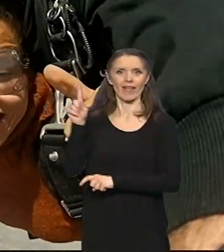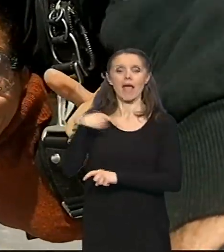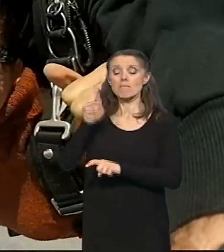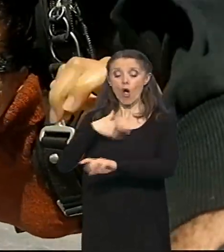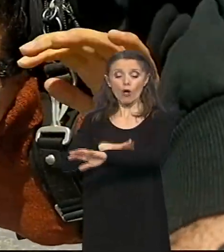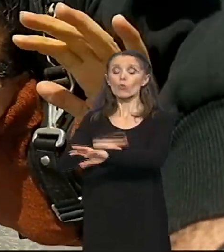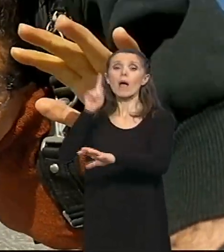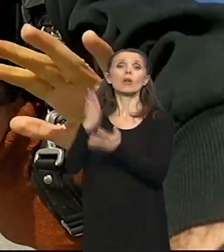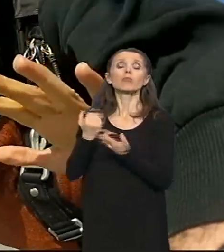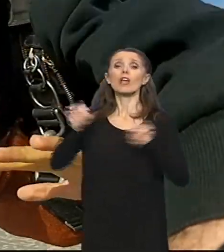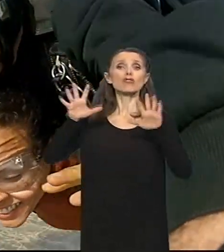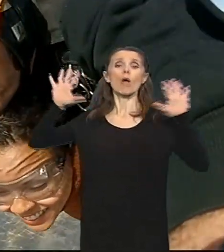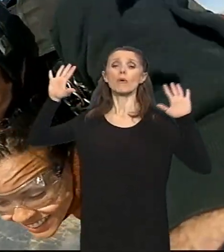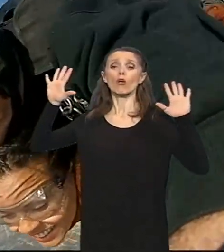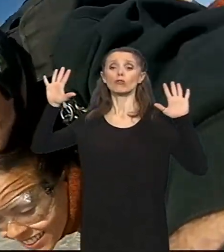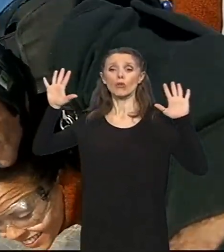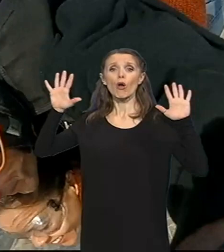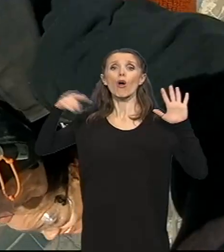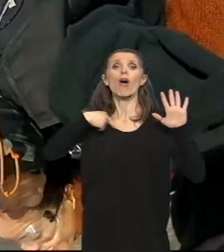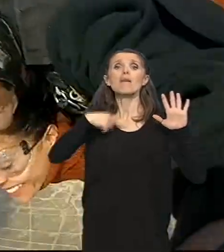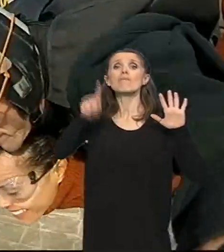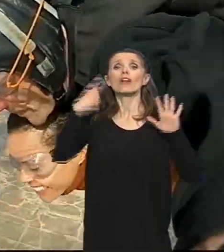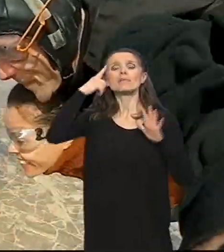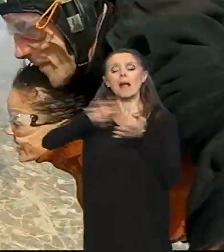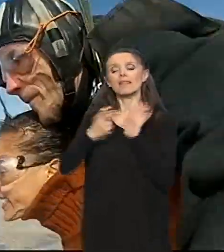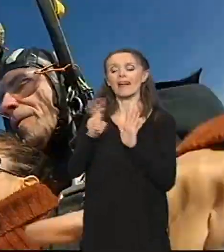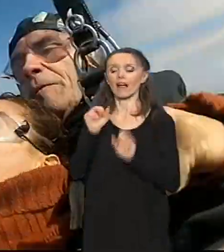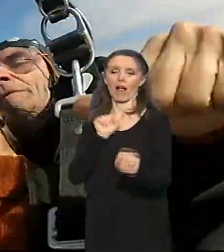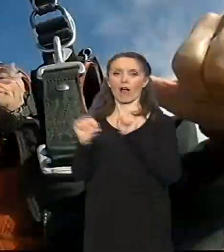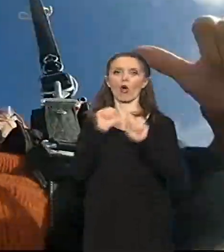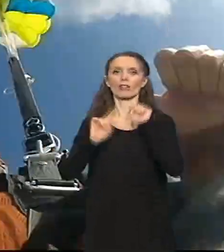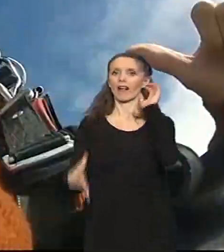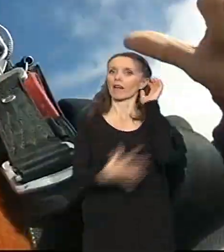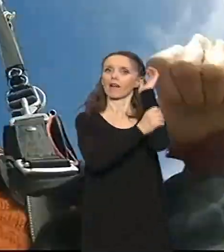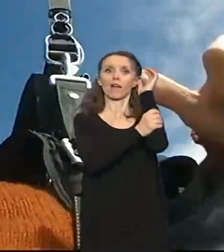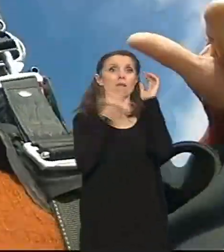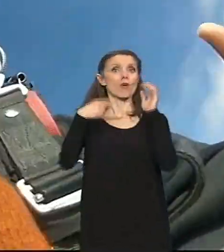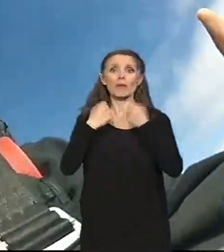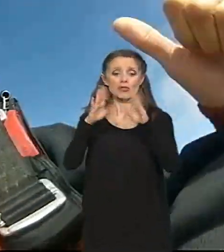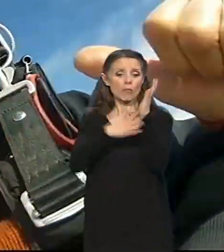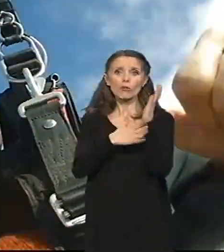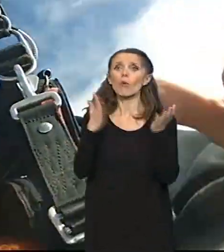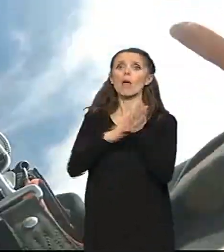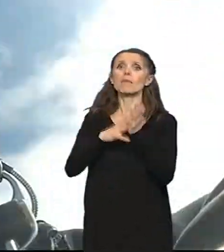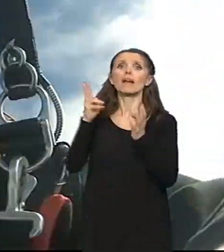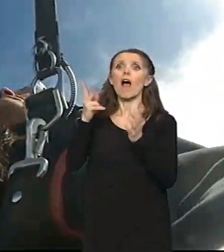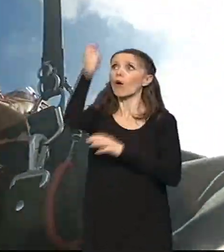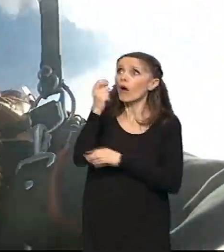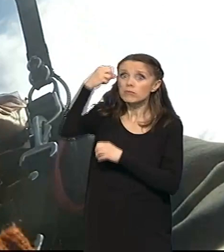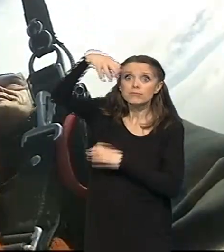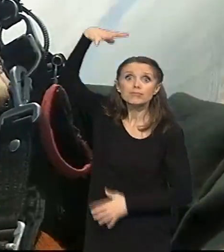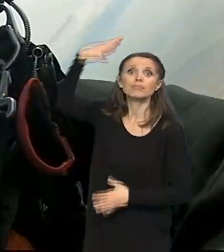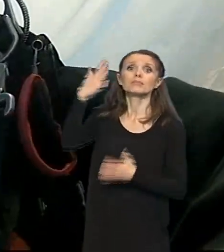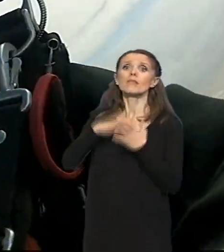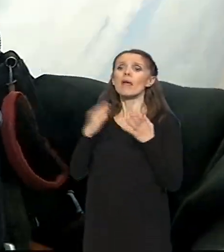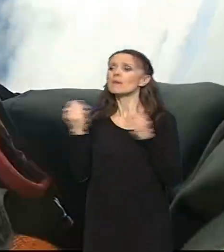tehnike, kako da moje ruke ne budu uhvaćene, kada da imam slobodne ruke, da bih otvarao padobran, ako se padobran iza